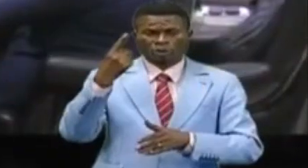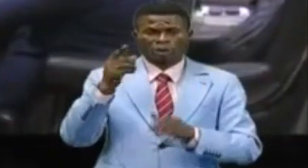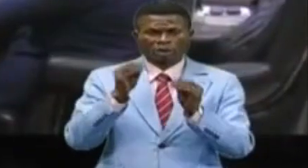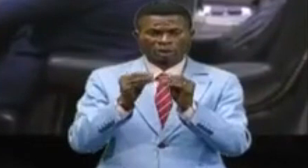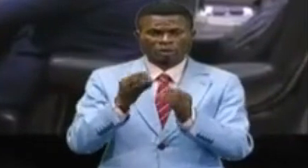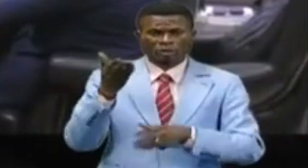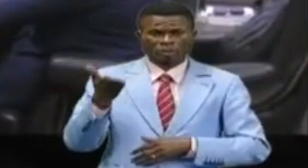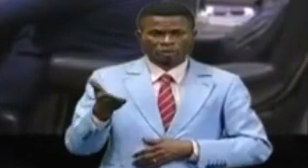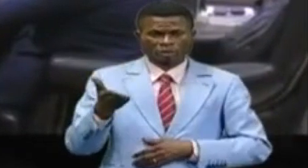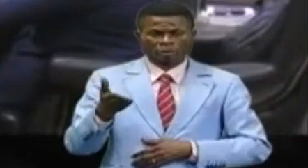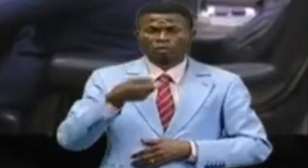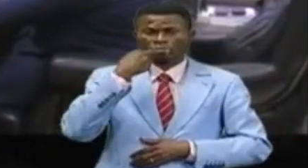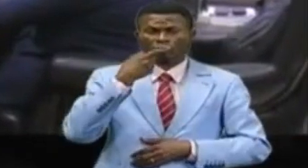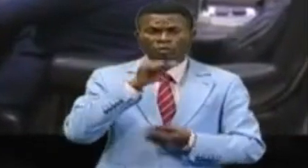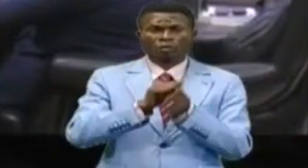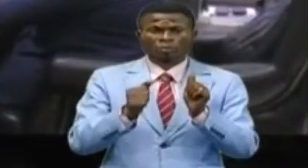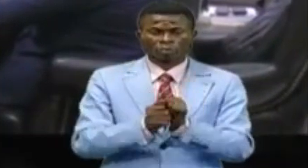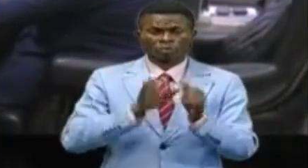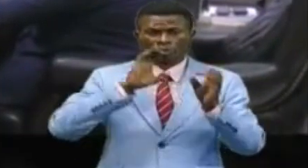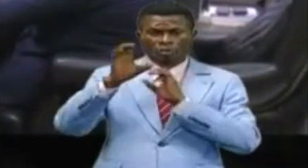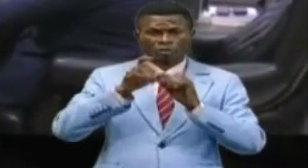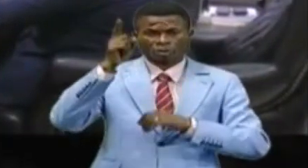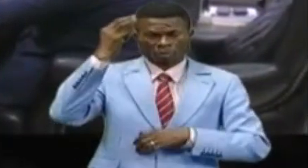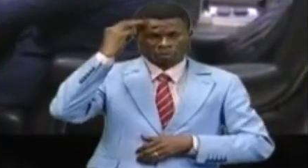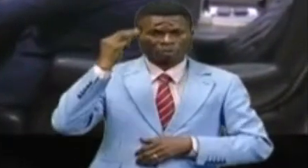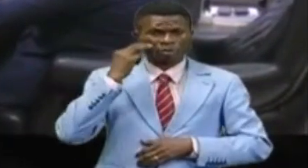session. Abordant le point de sa communication,